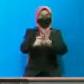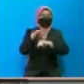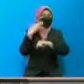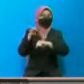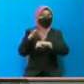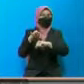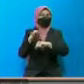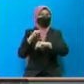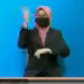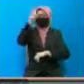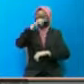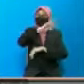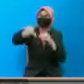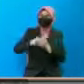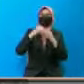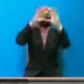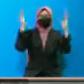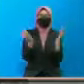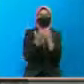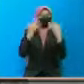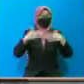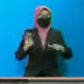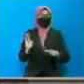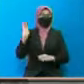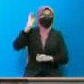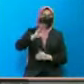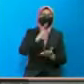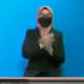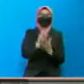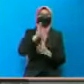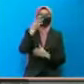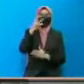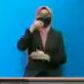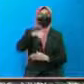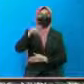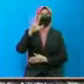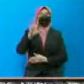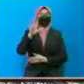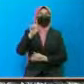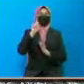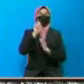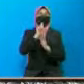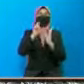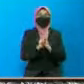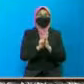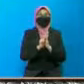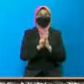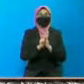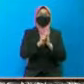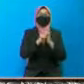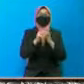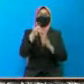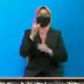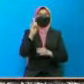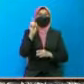Bisma belas kebanyakan kerajaan di seluruh dunia telah mempertemukan lebih daripada 1605 trillion Dollar Amerika dalam